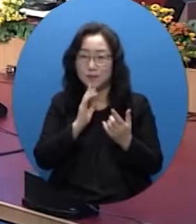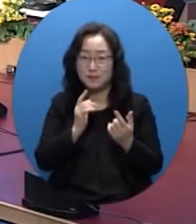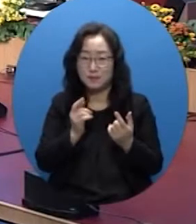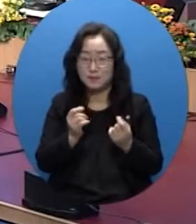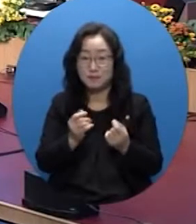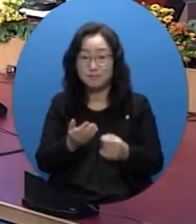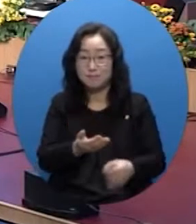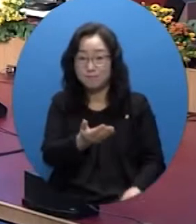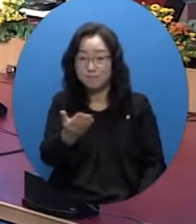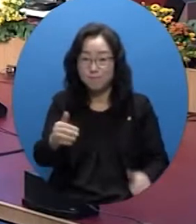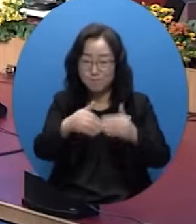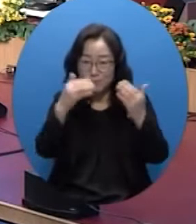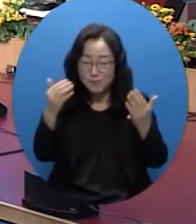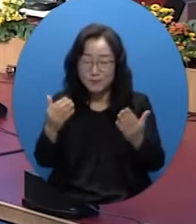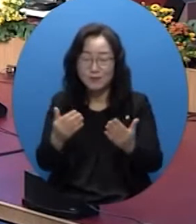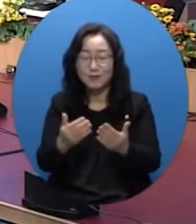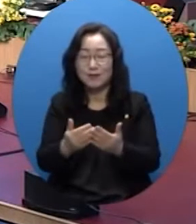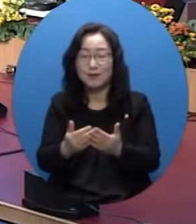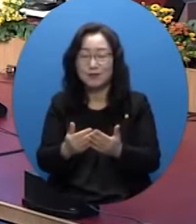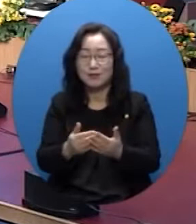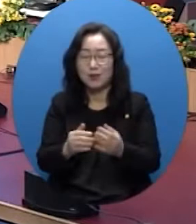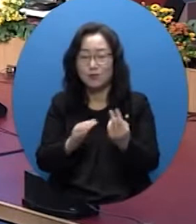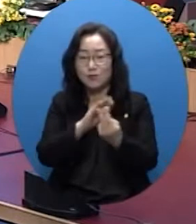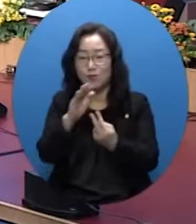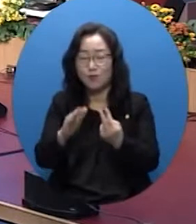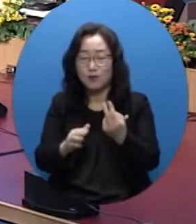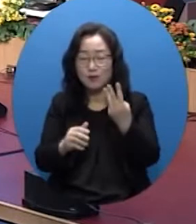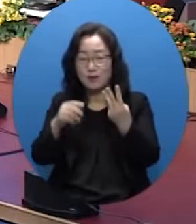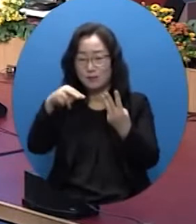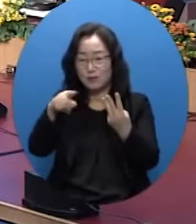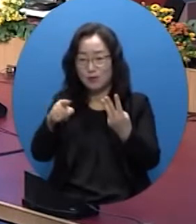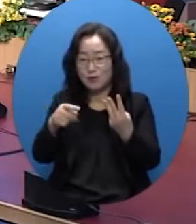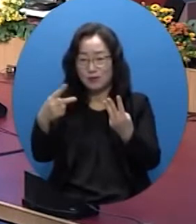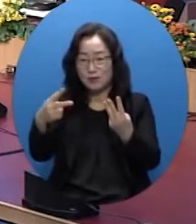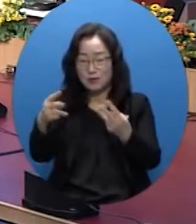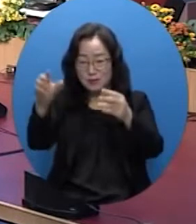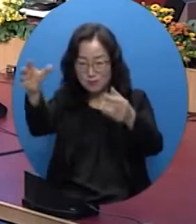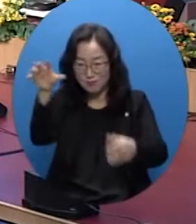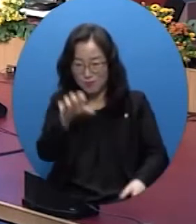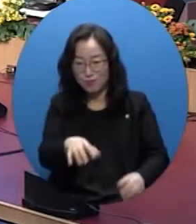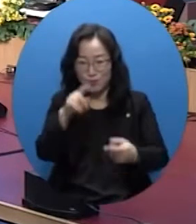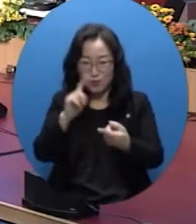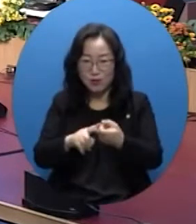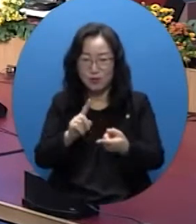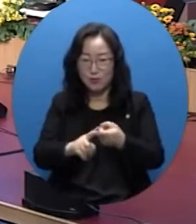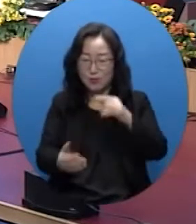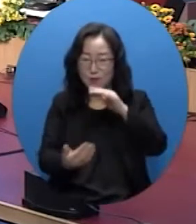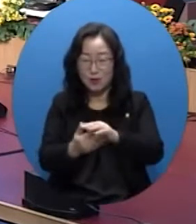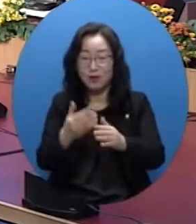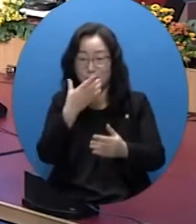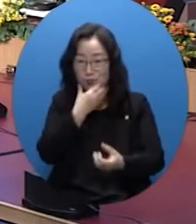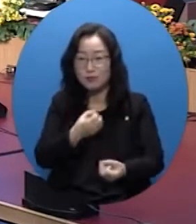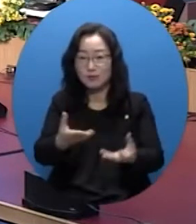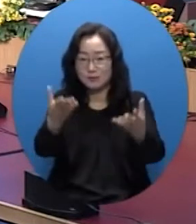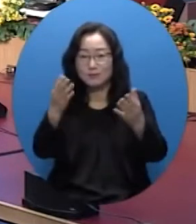여러분 모두에게 2 요한삼서 2 제로 축복의 넘쳐나 씰 주님의 이름으로 축원합니다